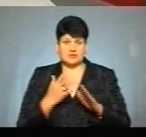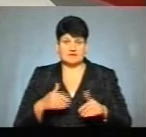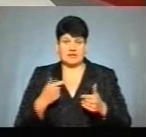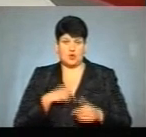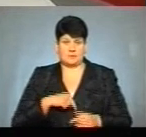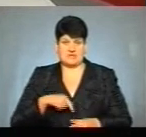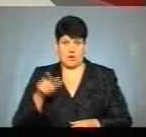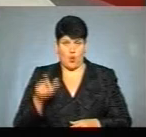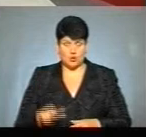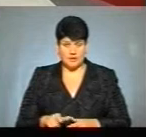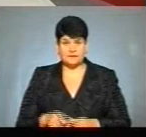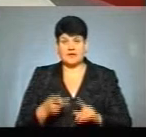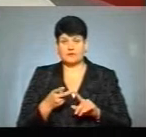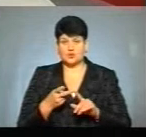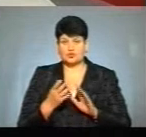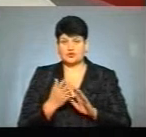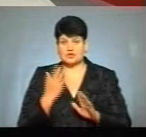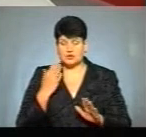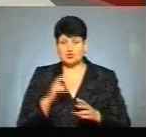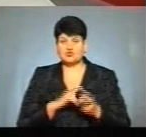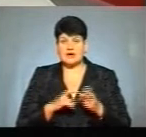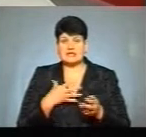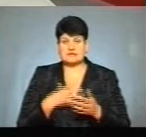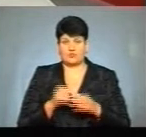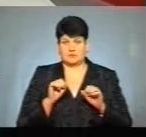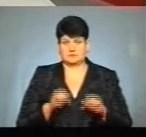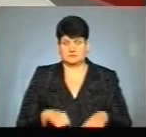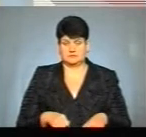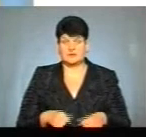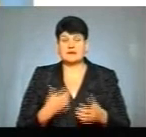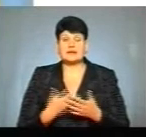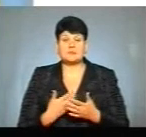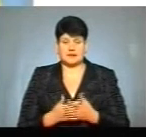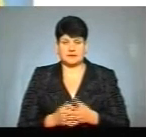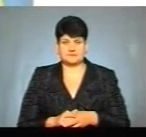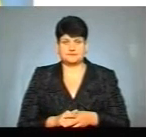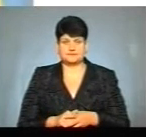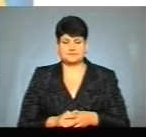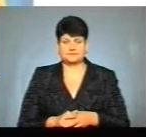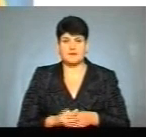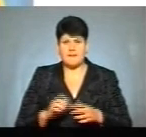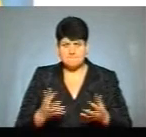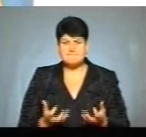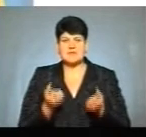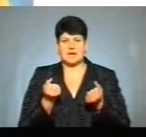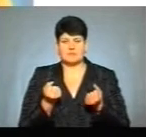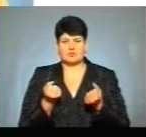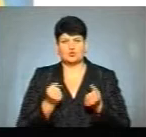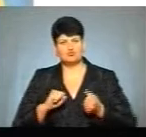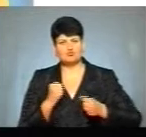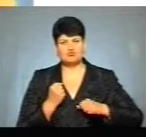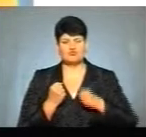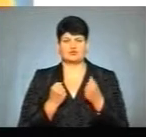психолога. І в другу чергу шукати свої ресурси. Тобто підтримку.